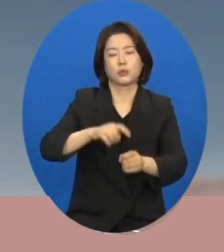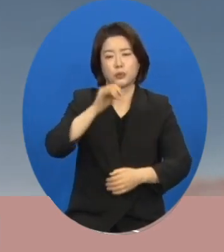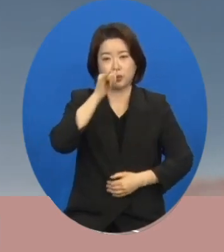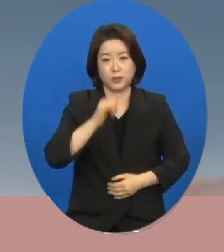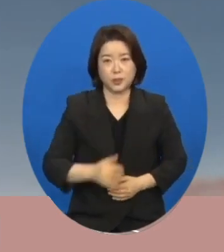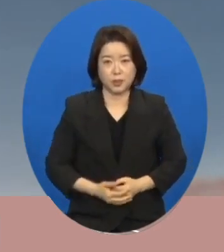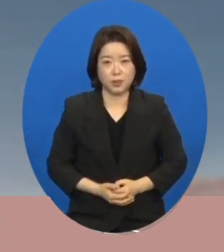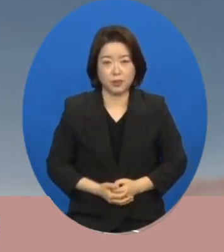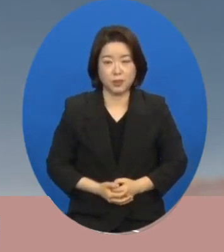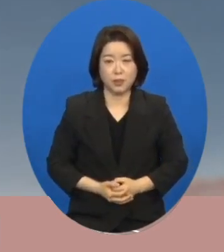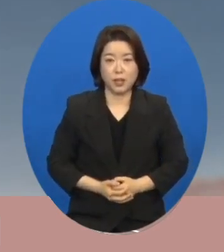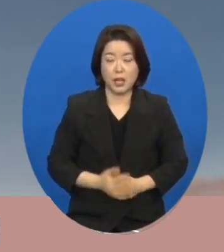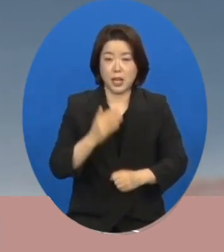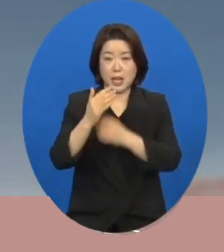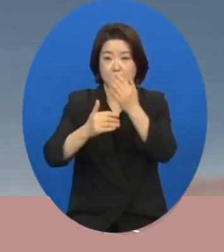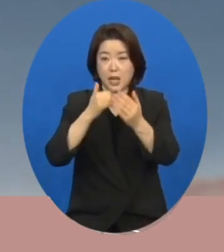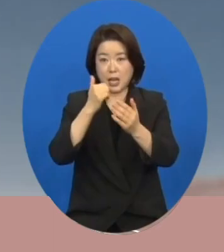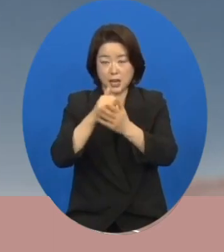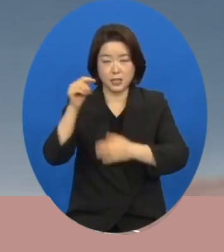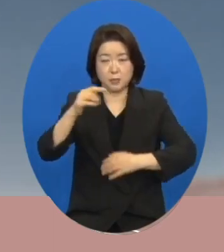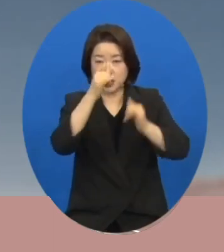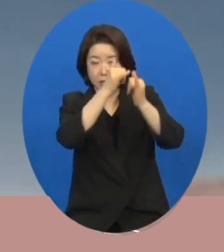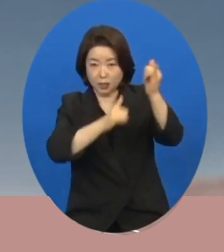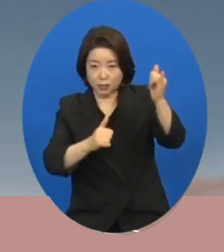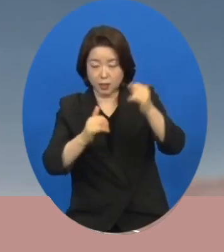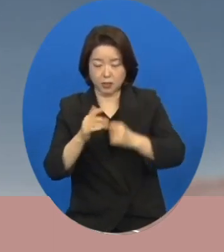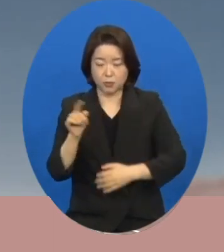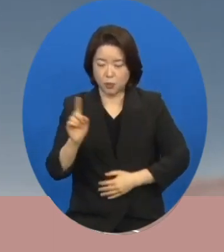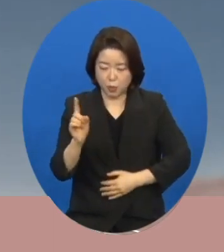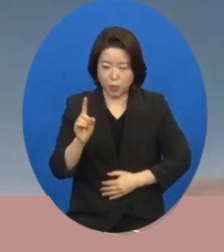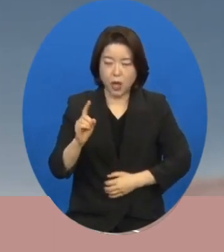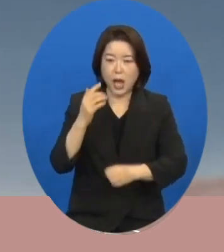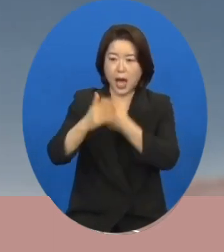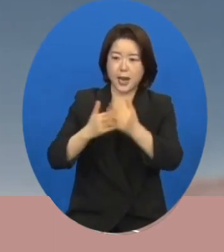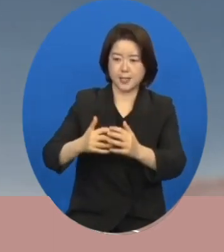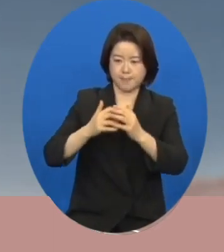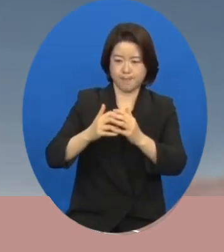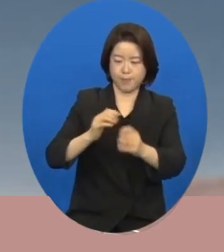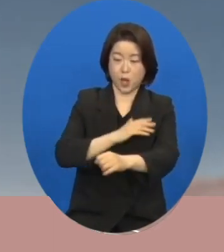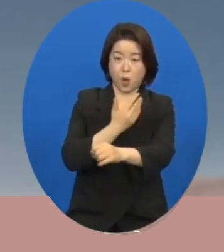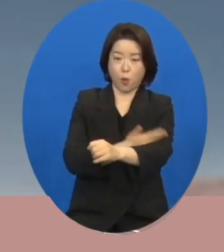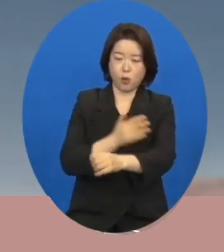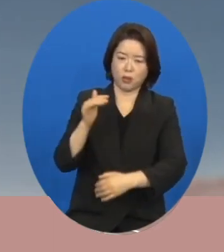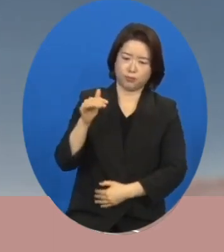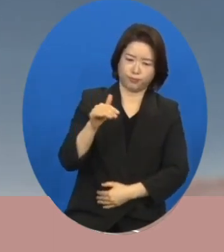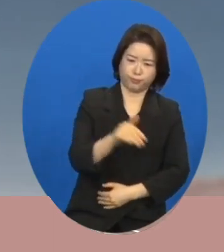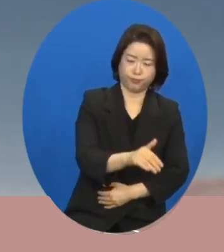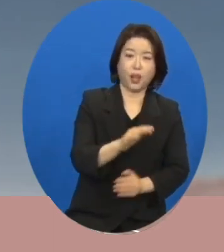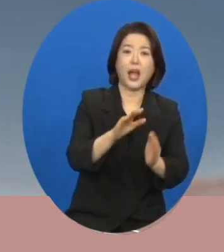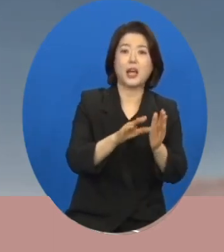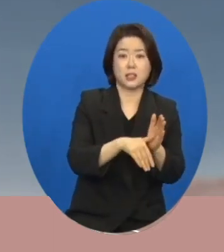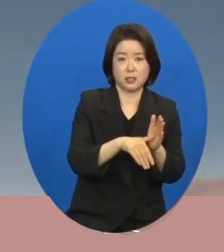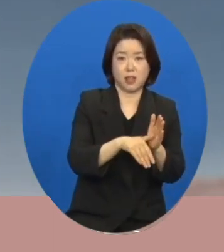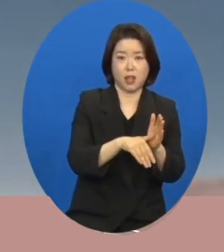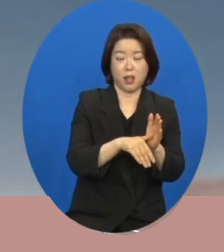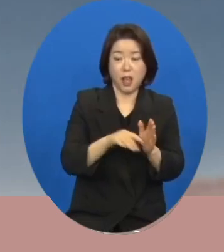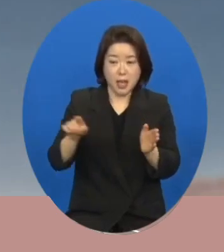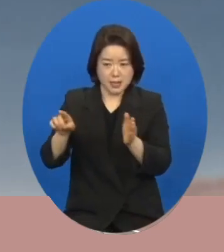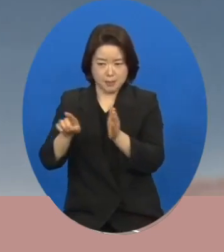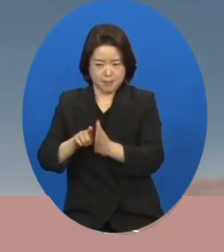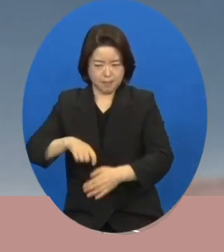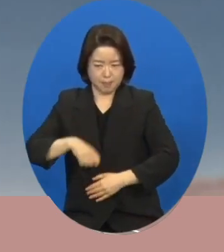하나님의 권위와 영광이 추락했을 때 그리고 다시 역사가 전환이 되면서 그의 신실한 정도를 통해 다시 회복시키시고